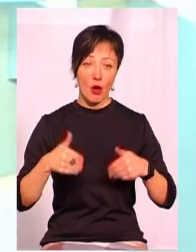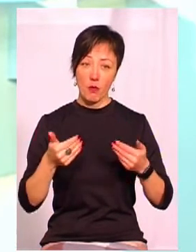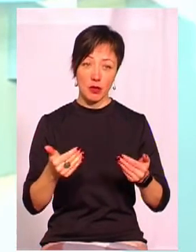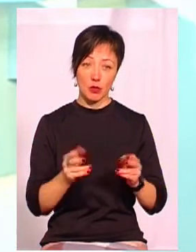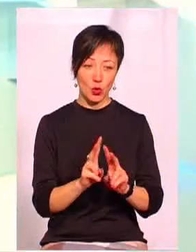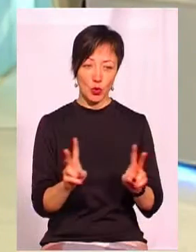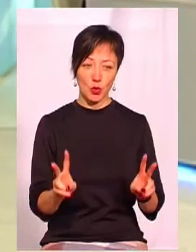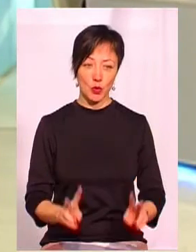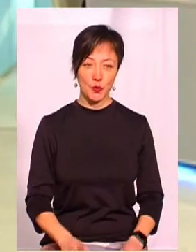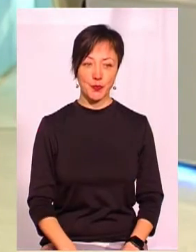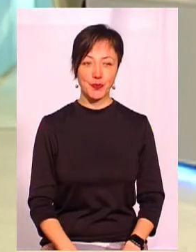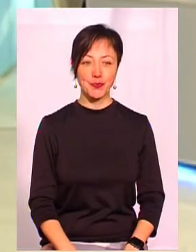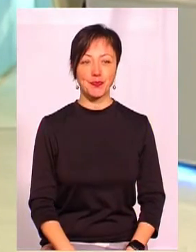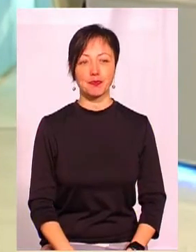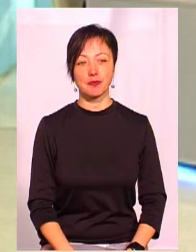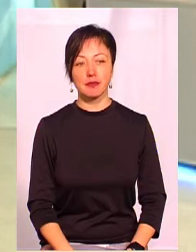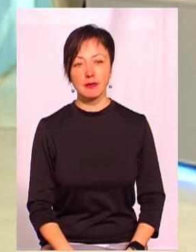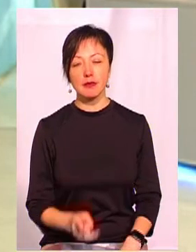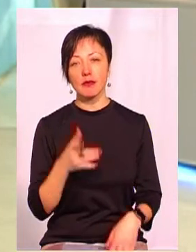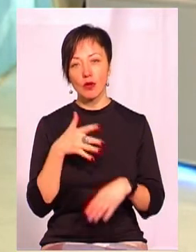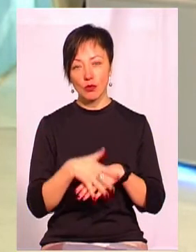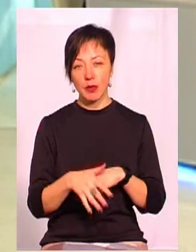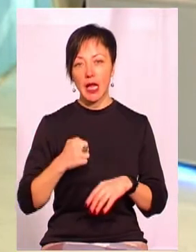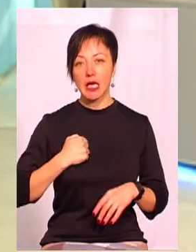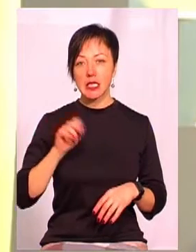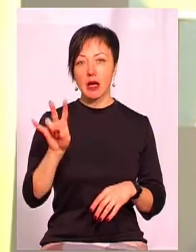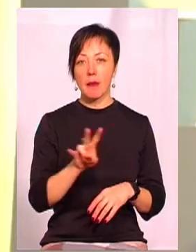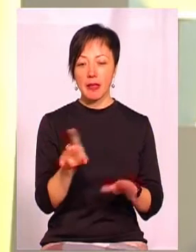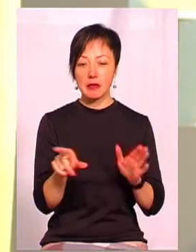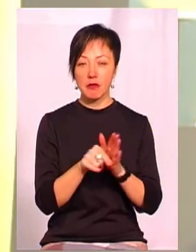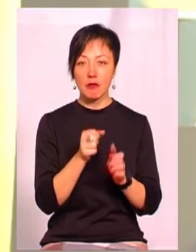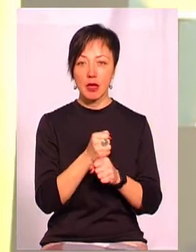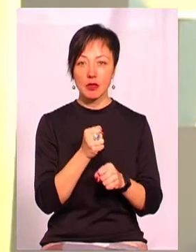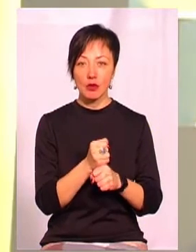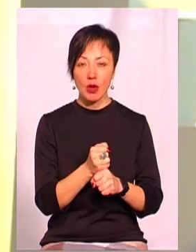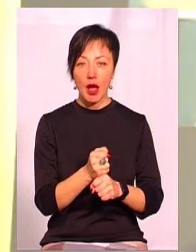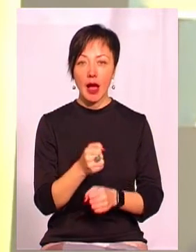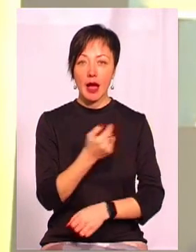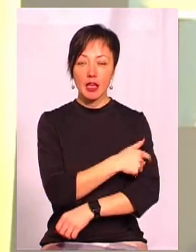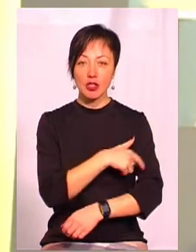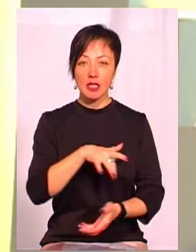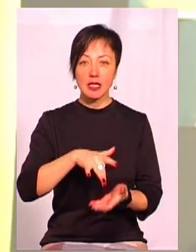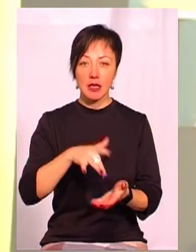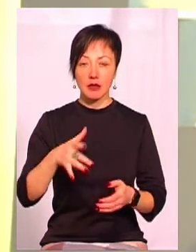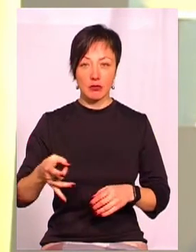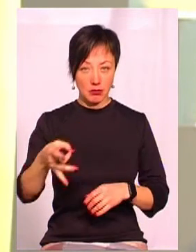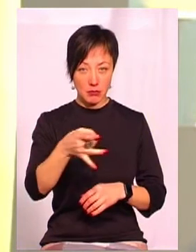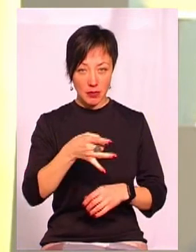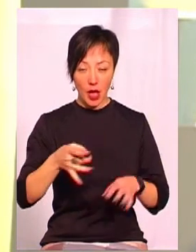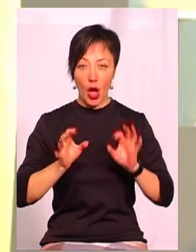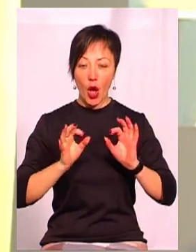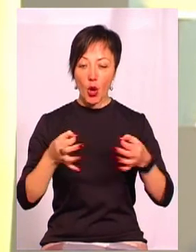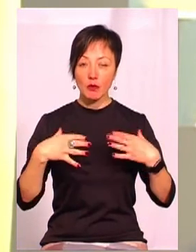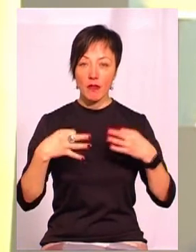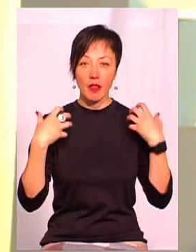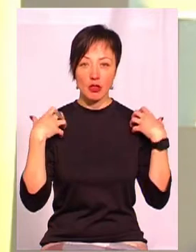рекомендує. Зрозуміло. Про те, що із капеланами співпрацюють у військово-медичному клінічному центрі Центрального регіону, нам